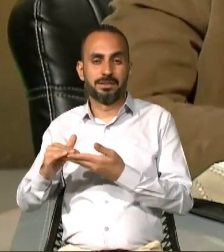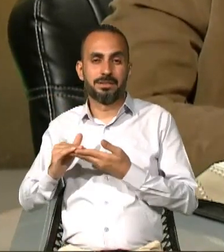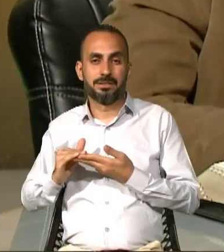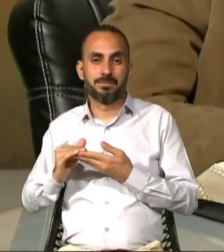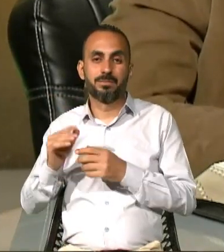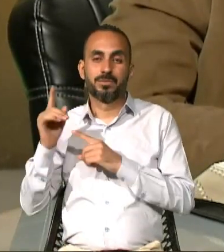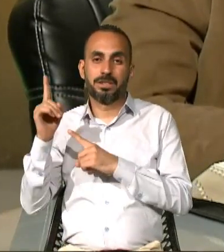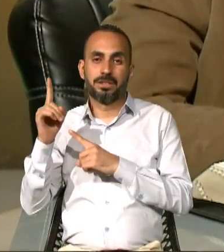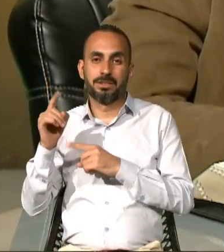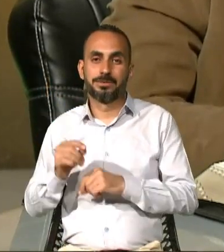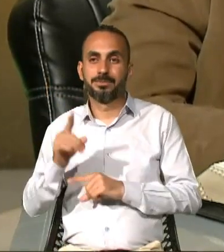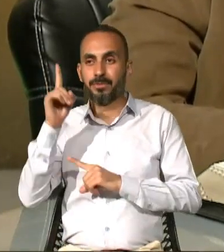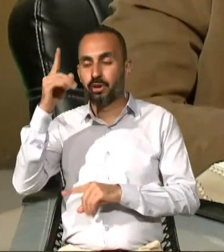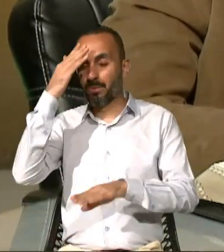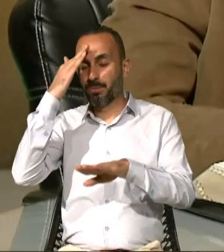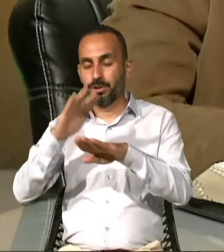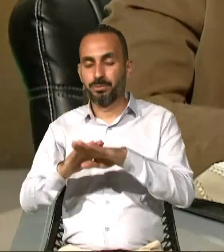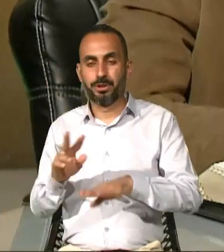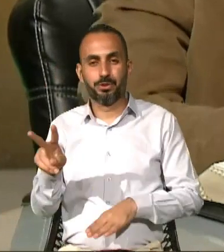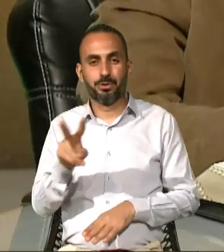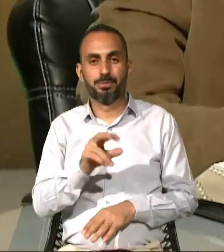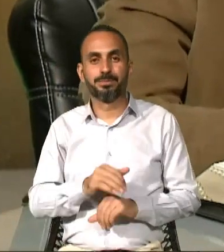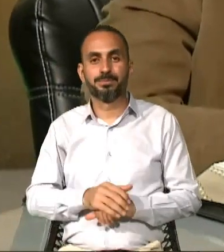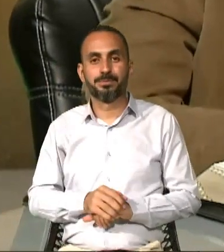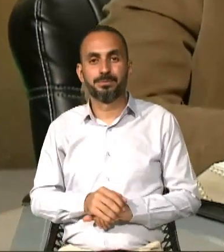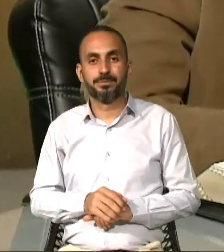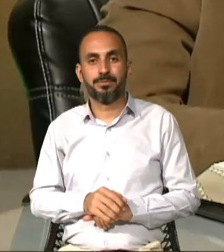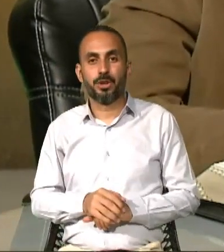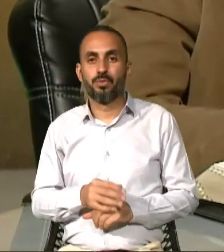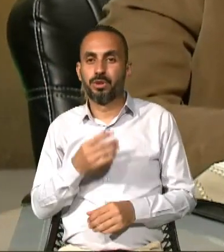رب يبارككم. شكرا يا اخ ابراهيم.